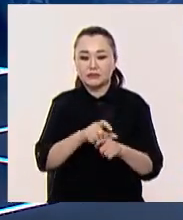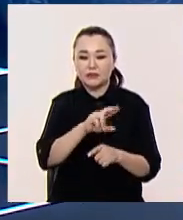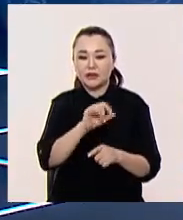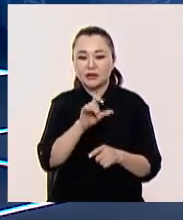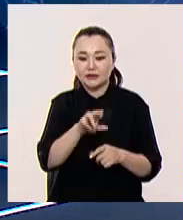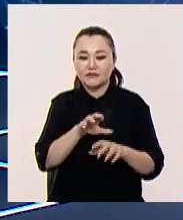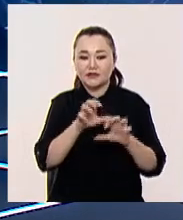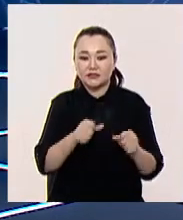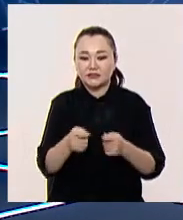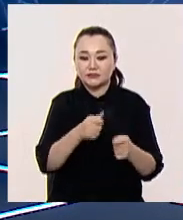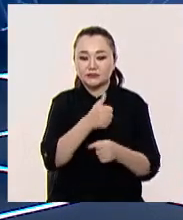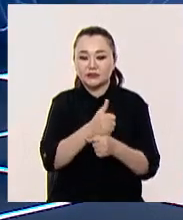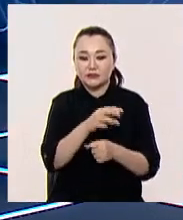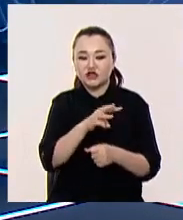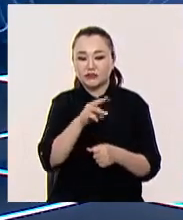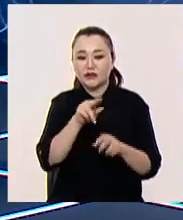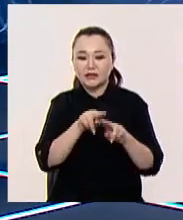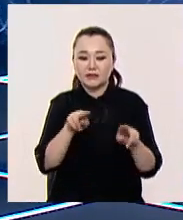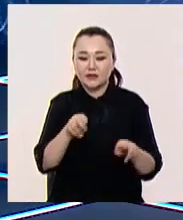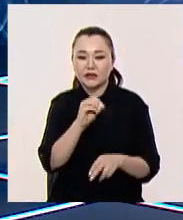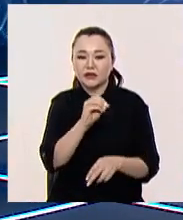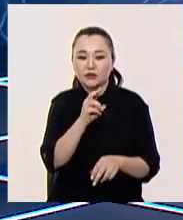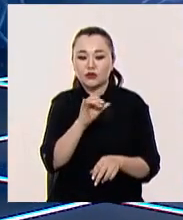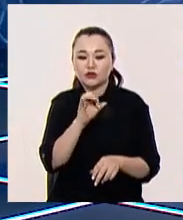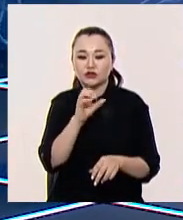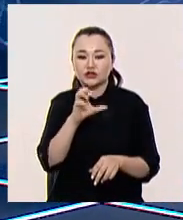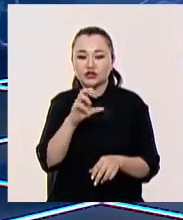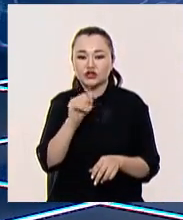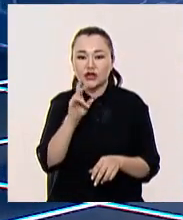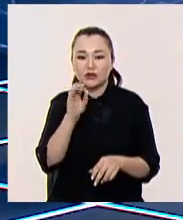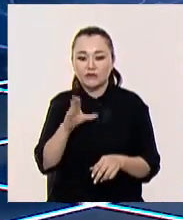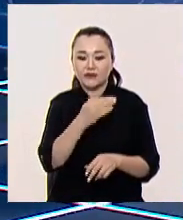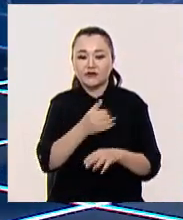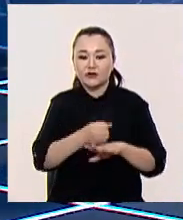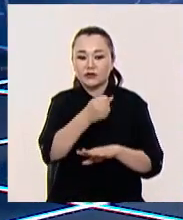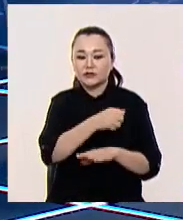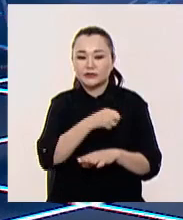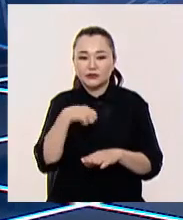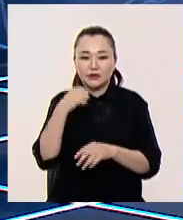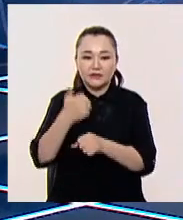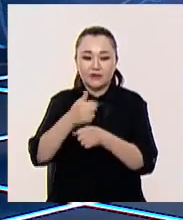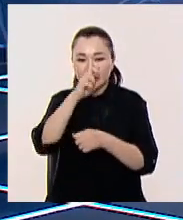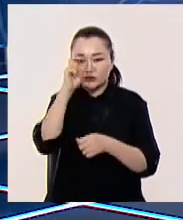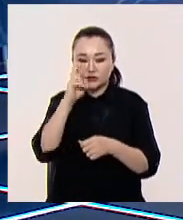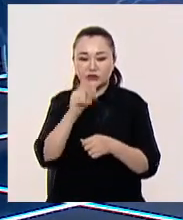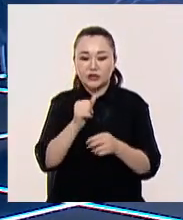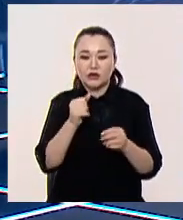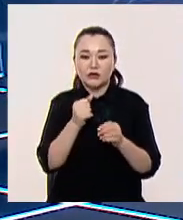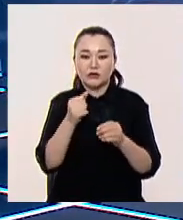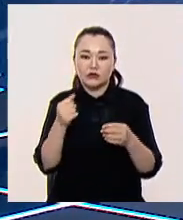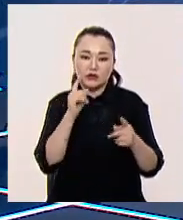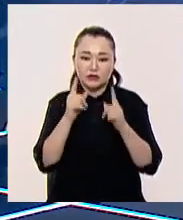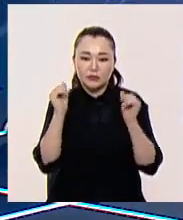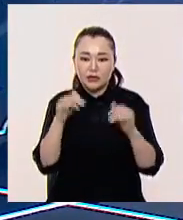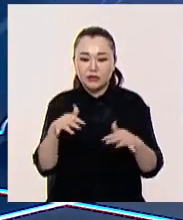власти возглавляет спикер Мажилиса парламента Ерлан Кушанов. Его кандидатуру предложил сам глава государства на внеочередном съезде. Кроме